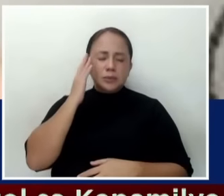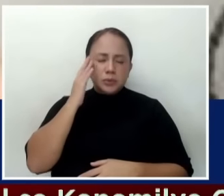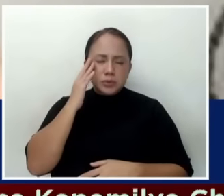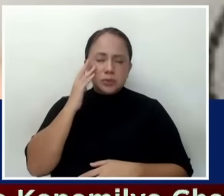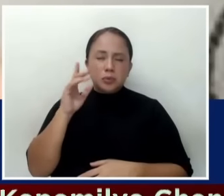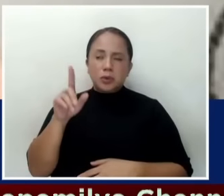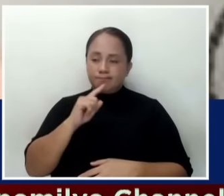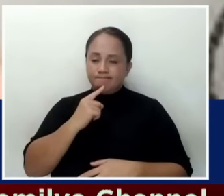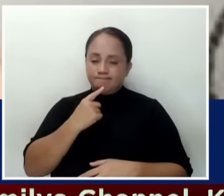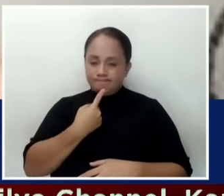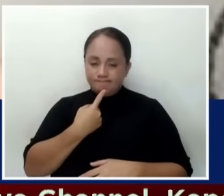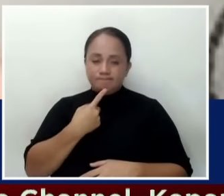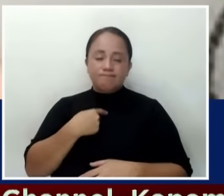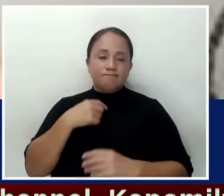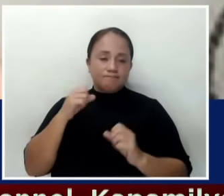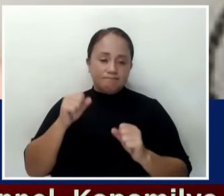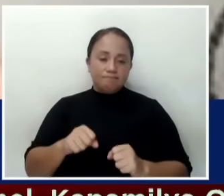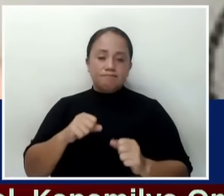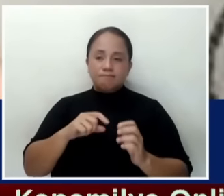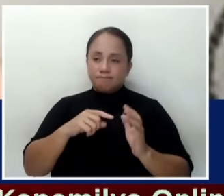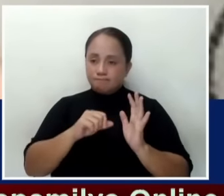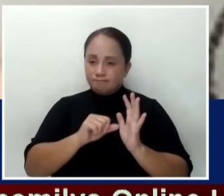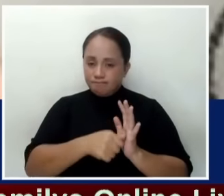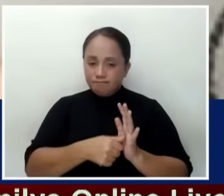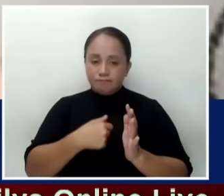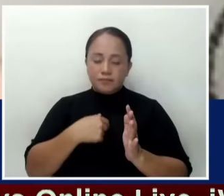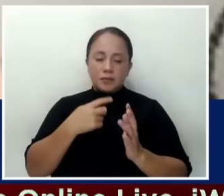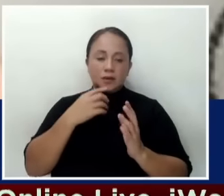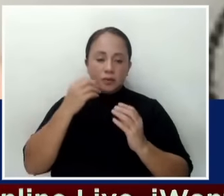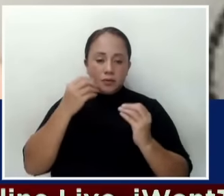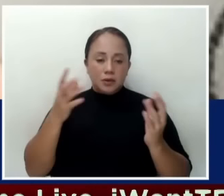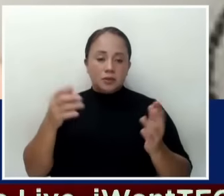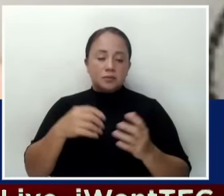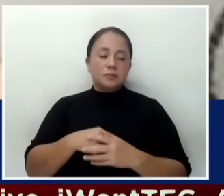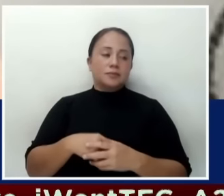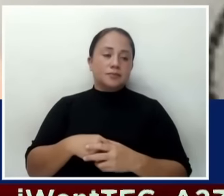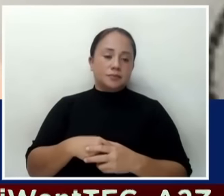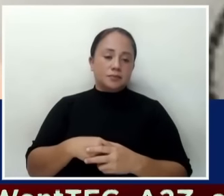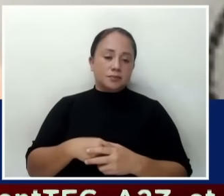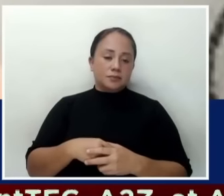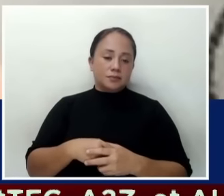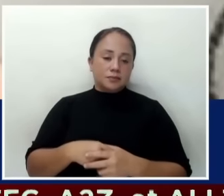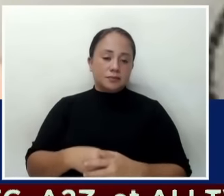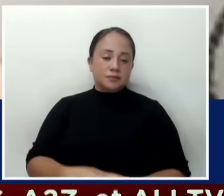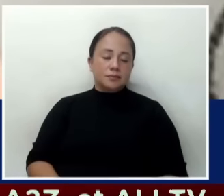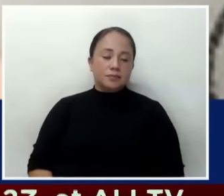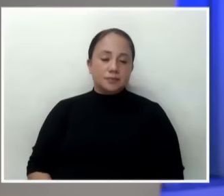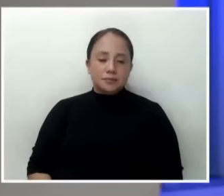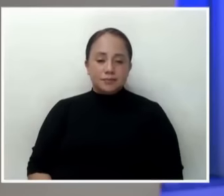seryosong posibleng implikasyon ng mga revelations so far ni Xie.